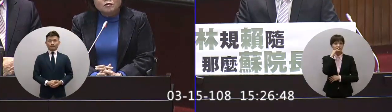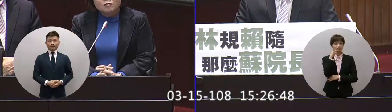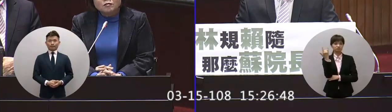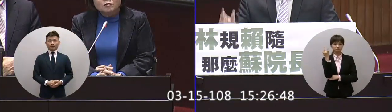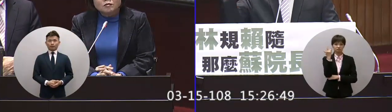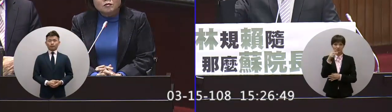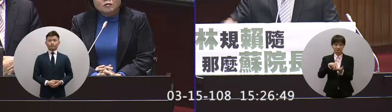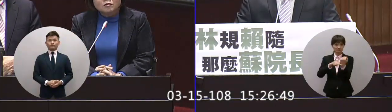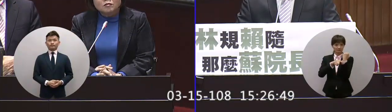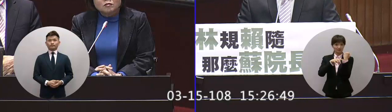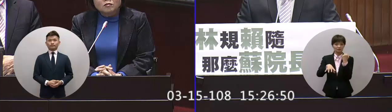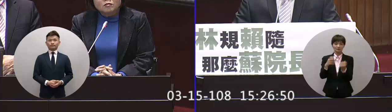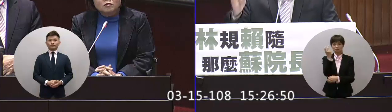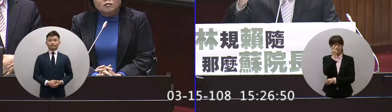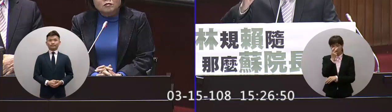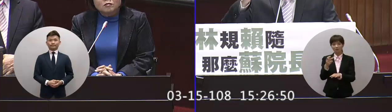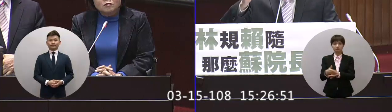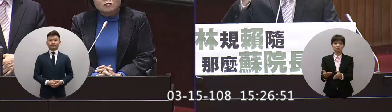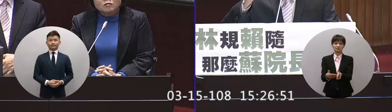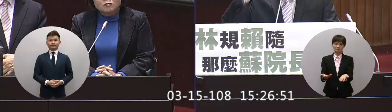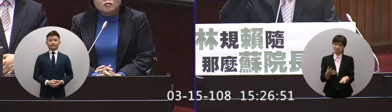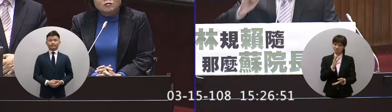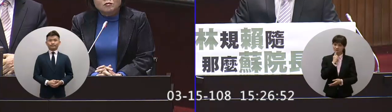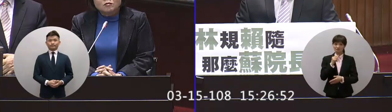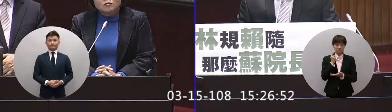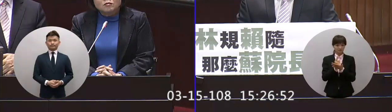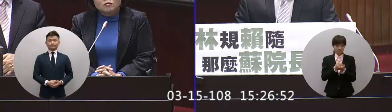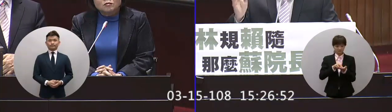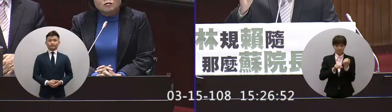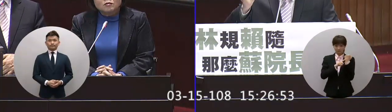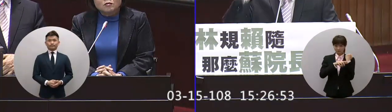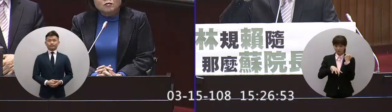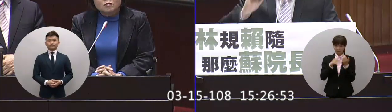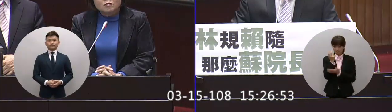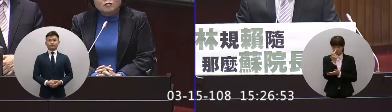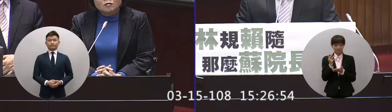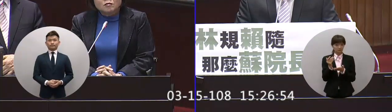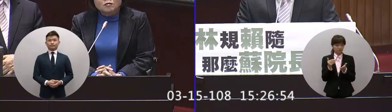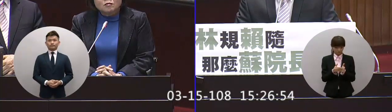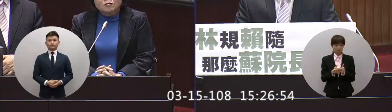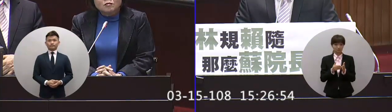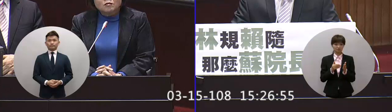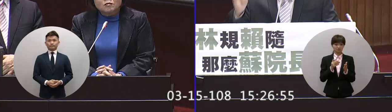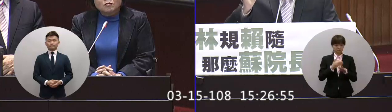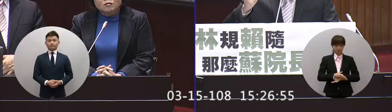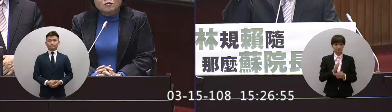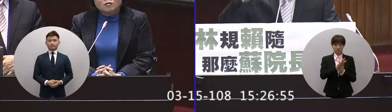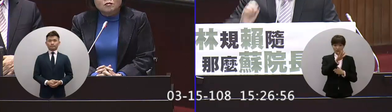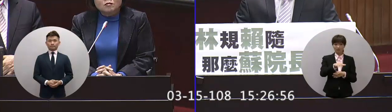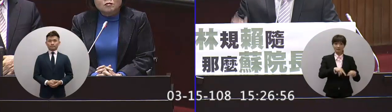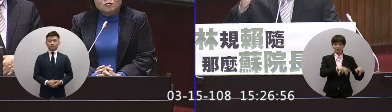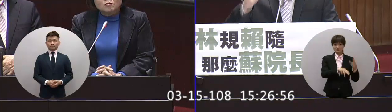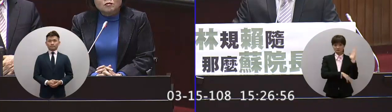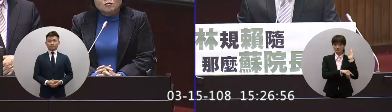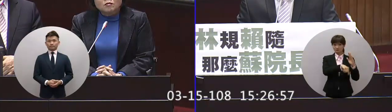院审议。我这样讲好了，难道每次立法院审议出来的一个法案，行政院都执行得下去吗？不会产生